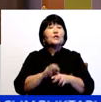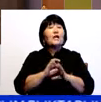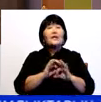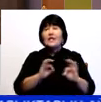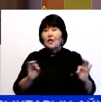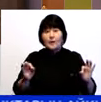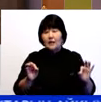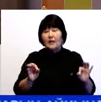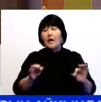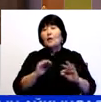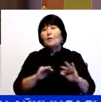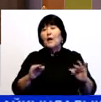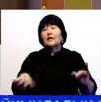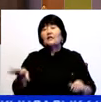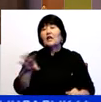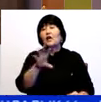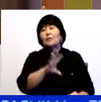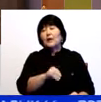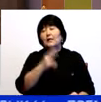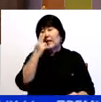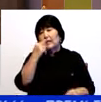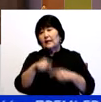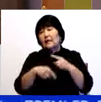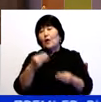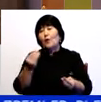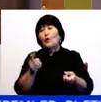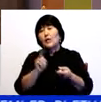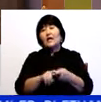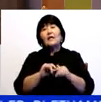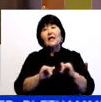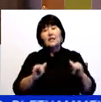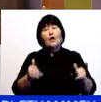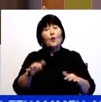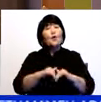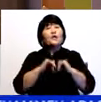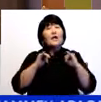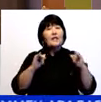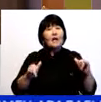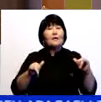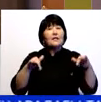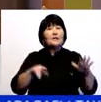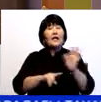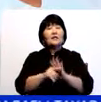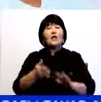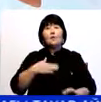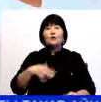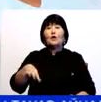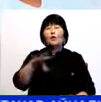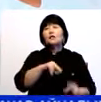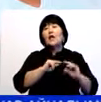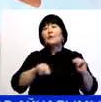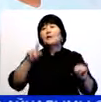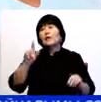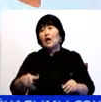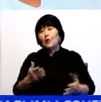керемет. Балаларымыздың барлық дағдылары осы ойын арқылы дамиды. Оны дамытатын, оны іске асыратын біздің осындай